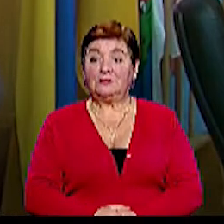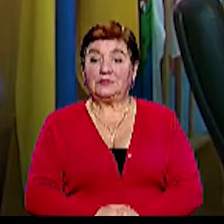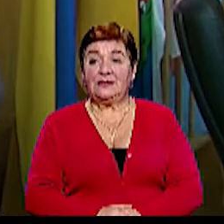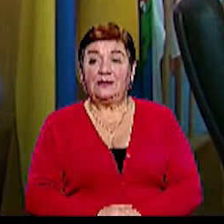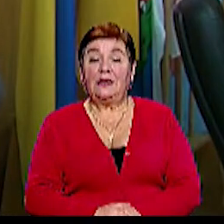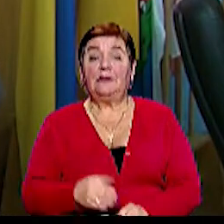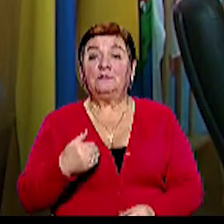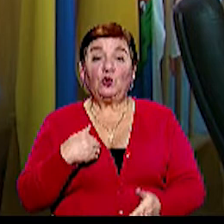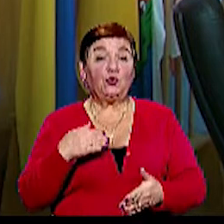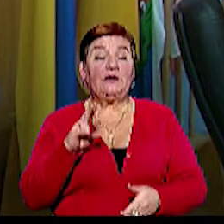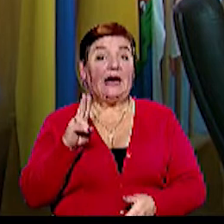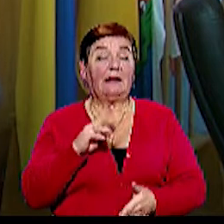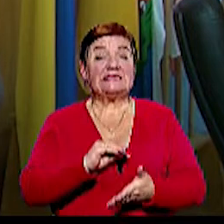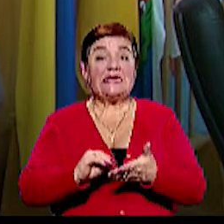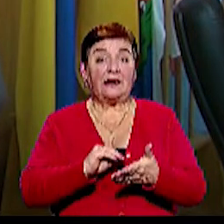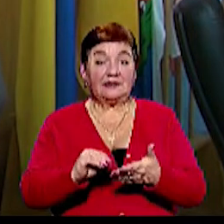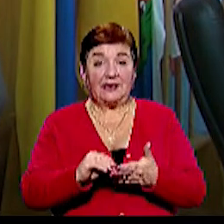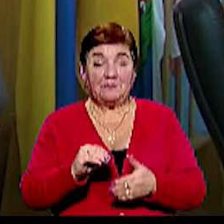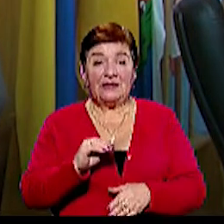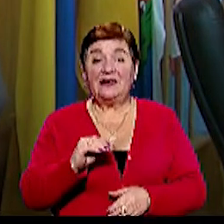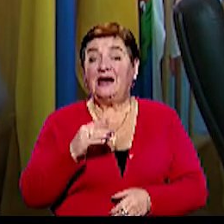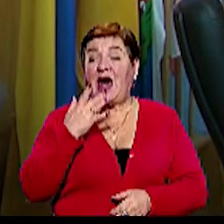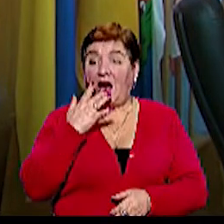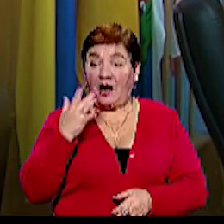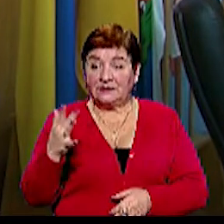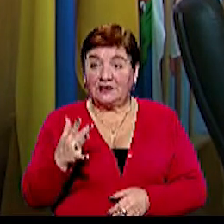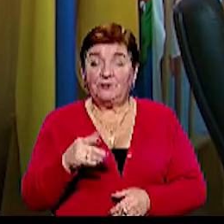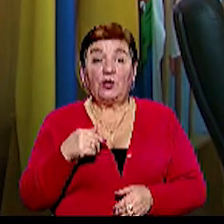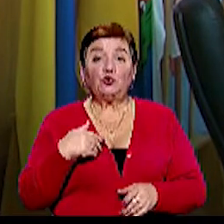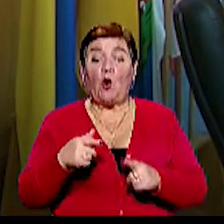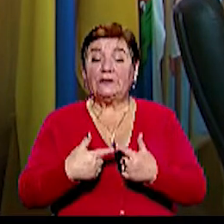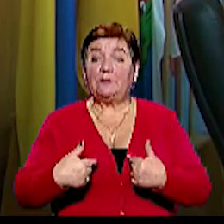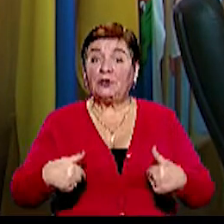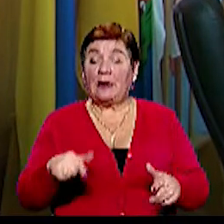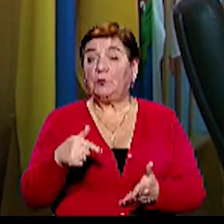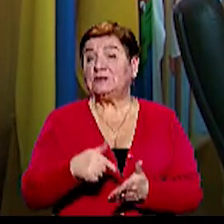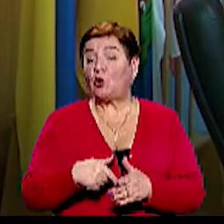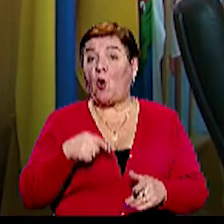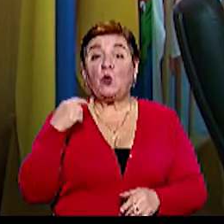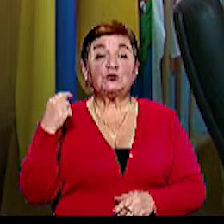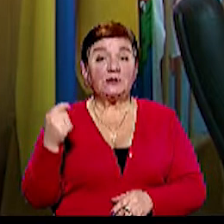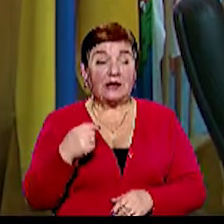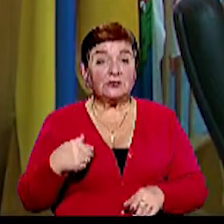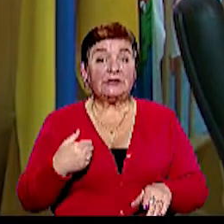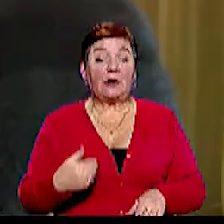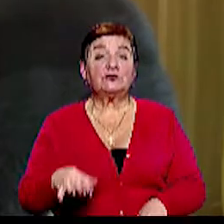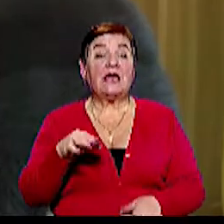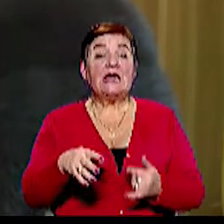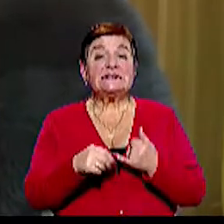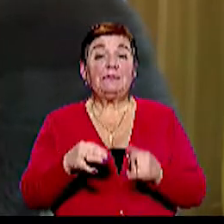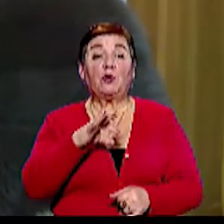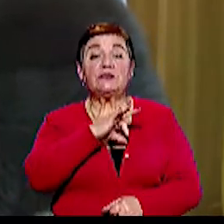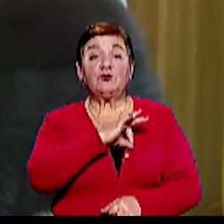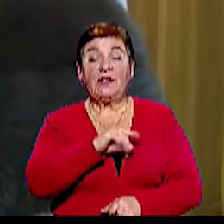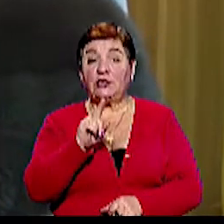Мною як секретарем ради, крім цього, було дано протокольне доручення департаменту міського господарства, також відділу землекористування,